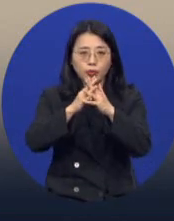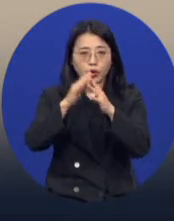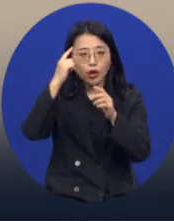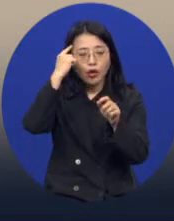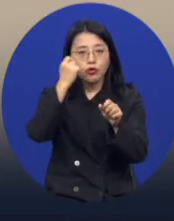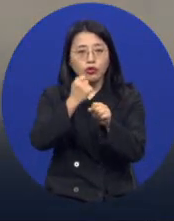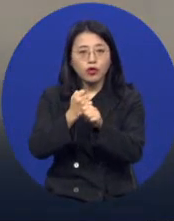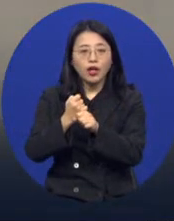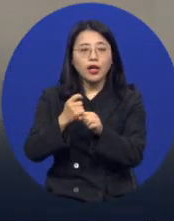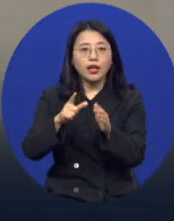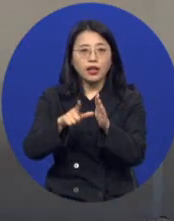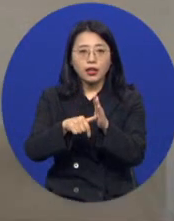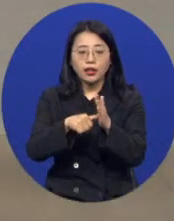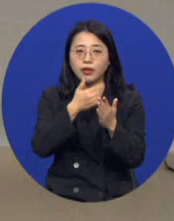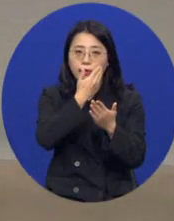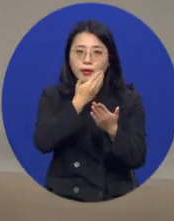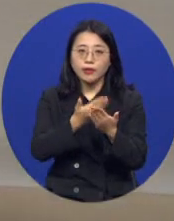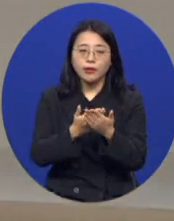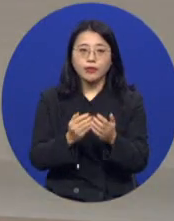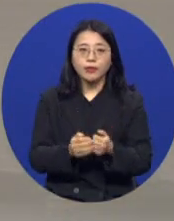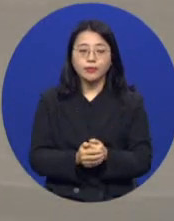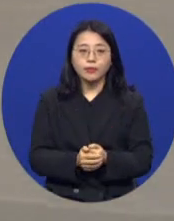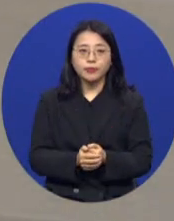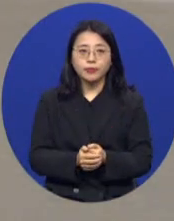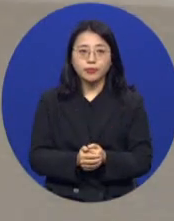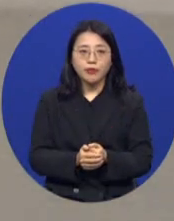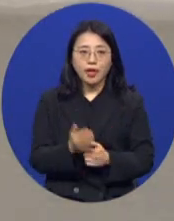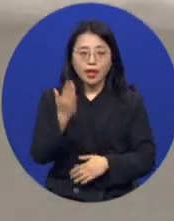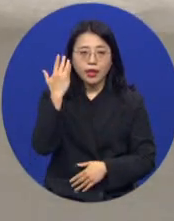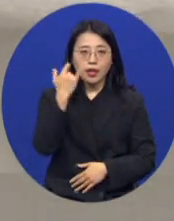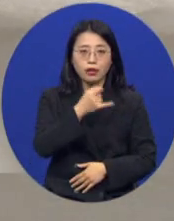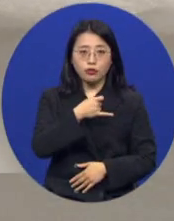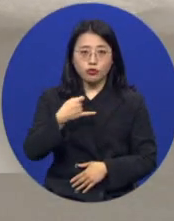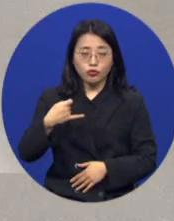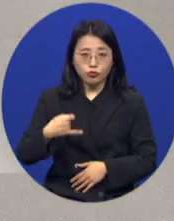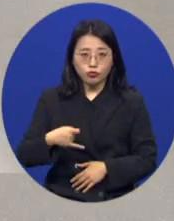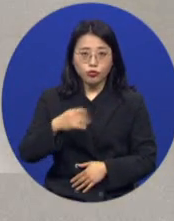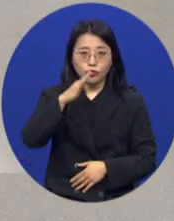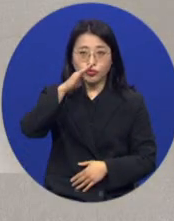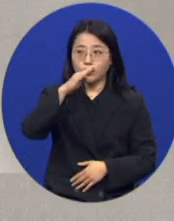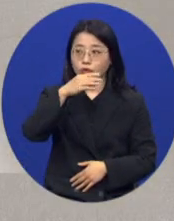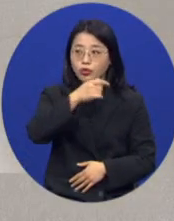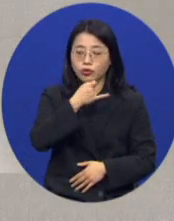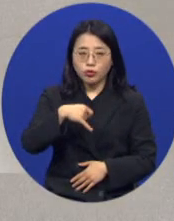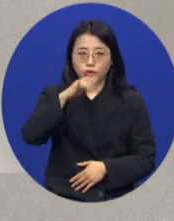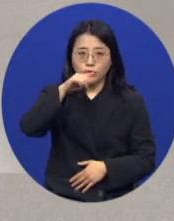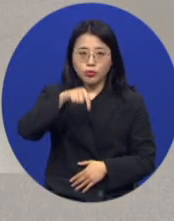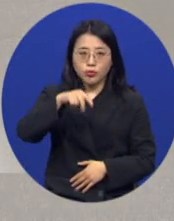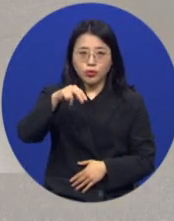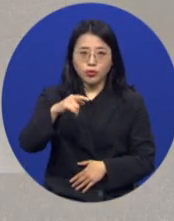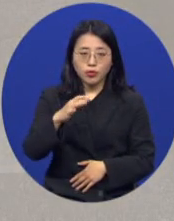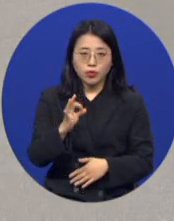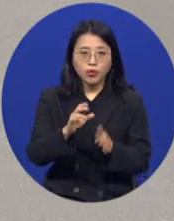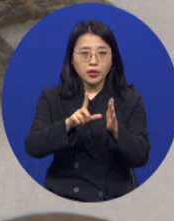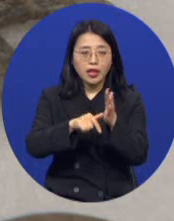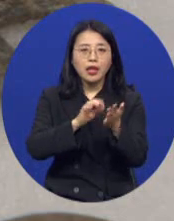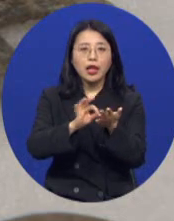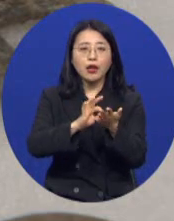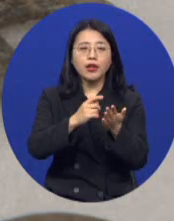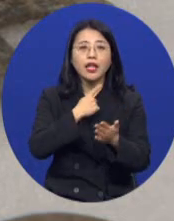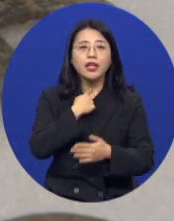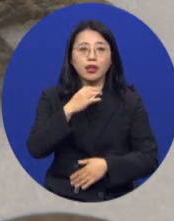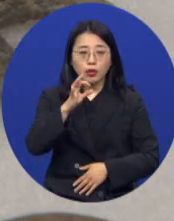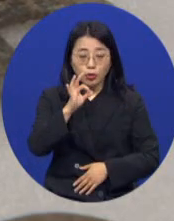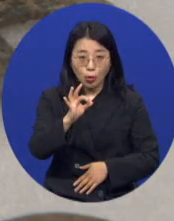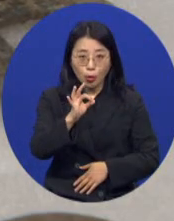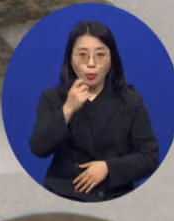의미를 찾을 수 있지 않을까. 중국 북송시대에만 쓰였던 화폐 세 종류도 출토됐습니다. 이를 통해